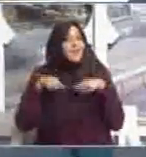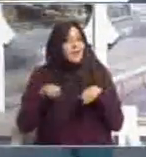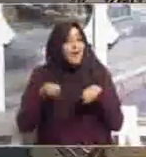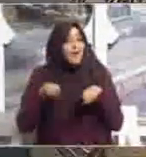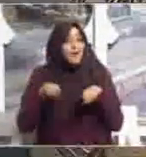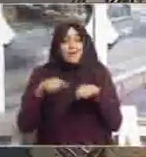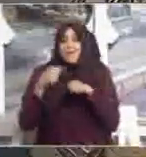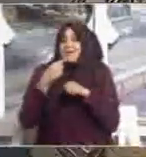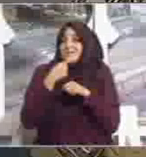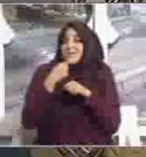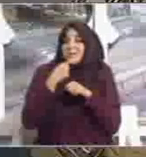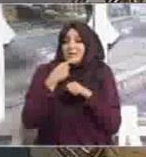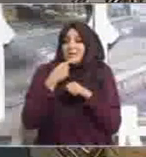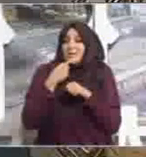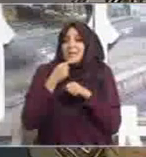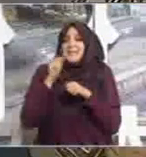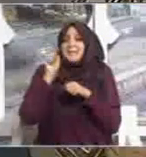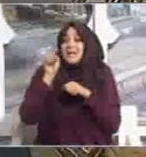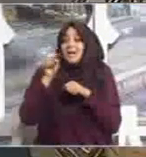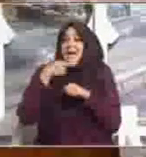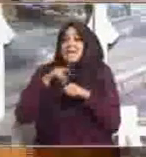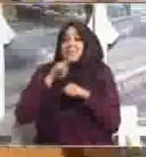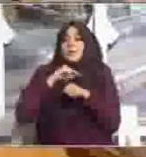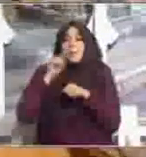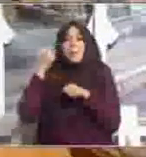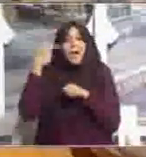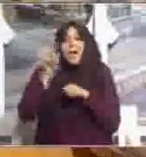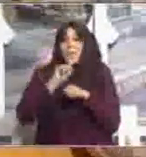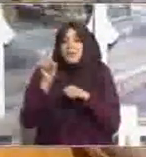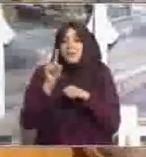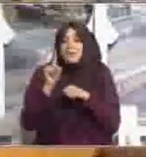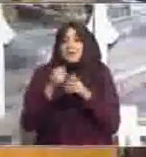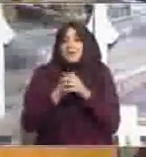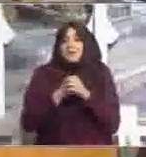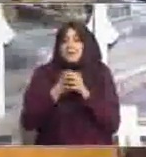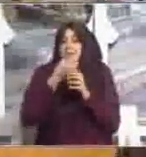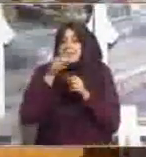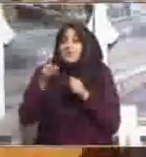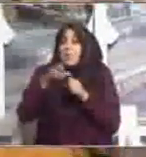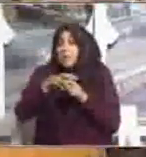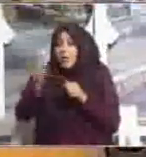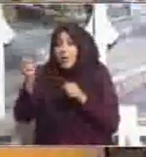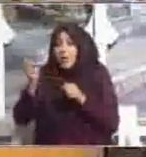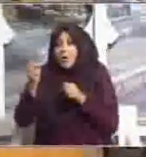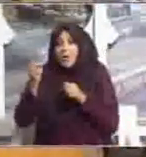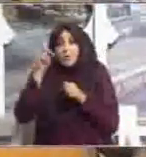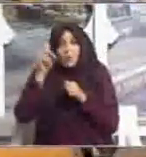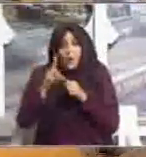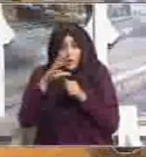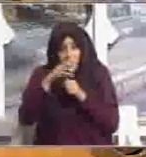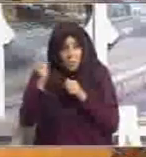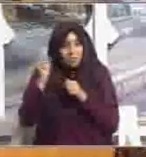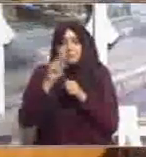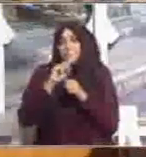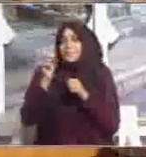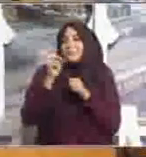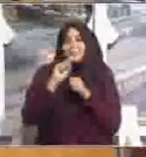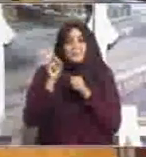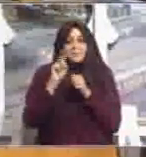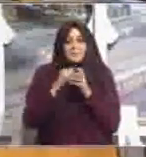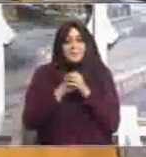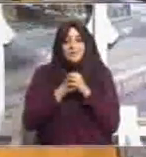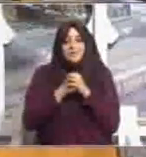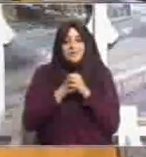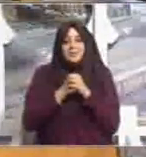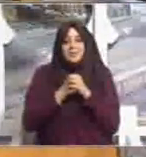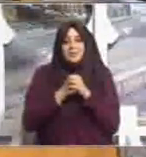مؤسسه عموميه بمعنى ان هذا مؤتمن فيها، مش صاحبها لما يقول له ادي معناتها عنده الحق يدي. لو انه اذن لواحد يقول